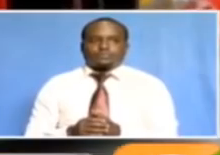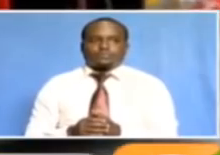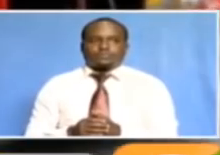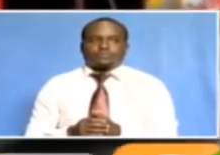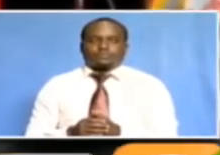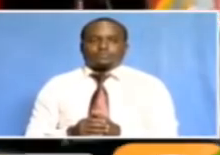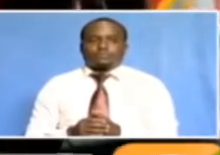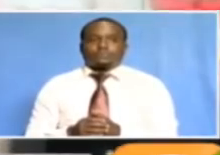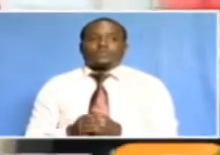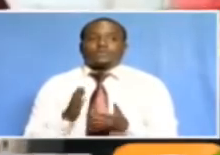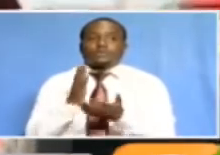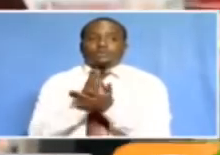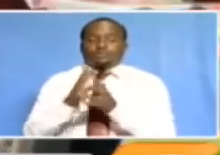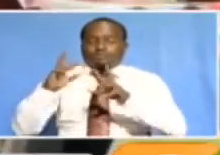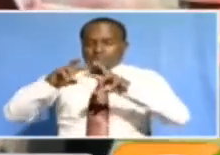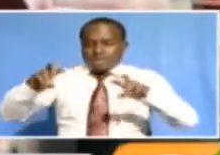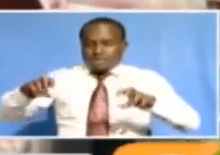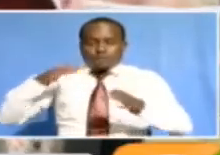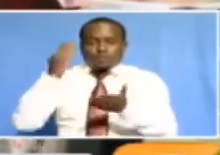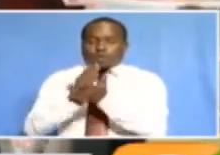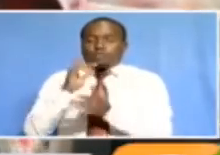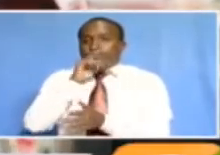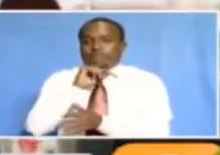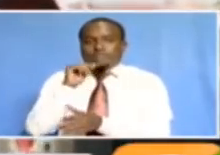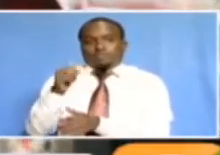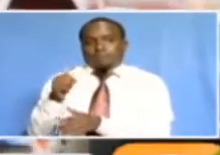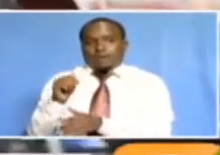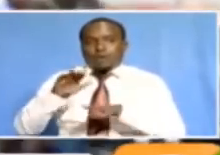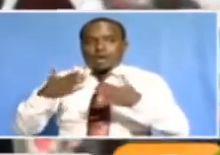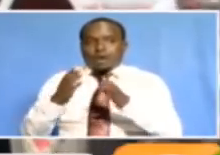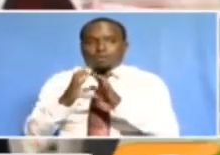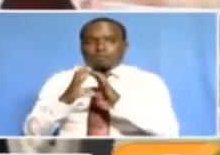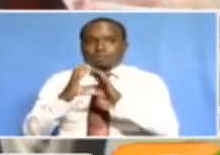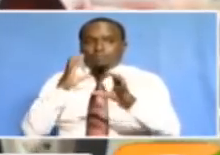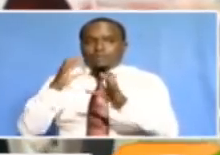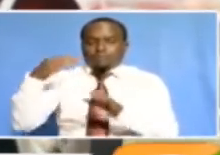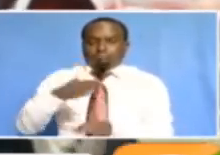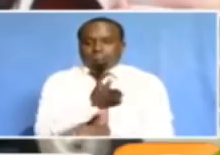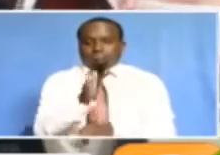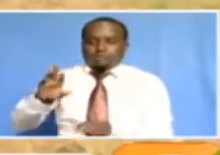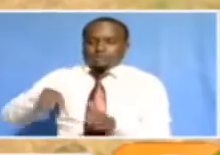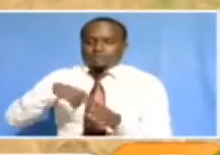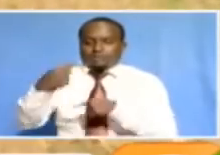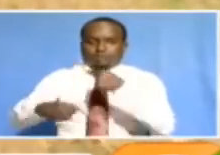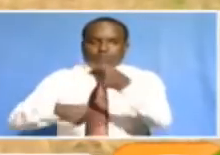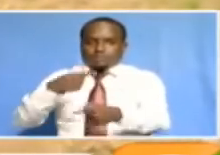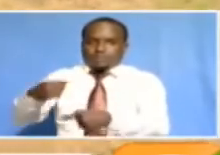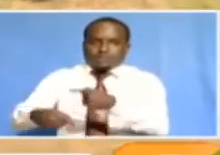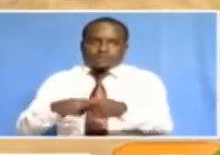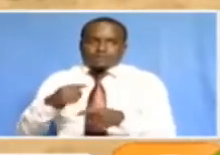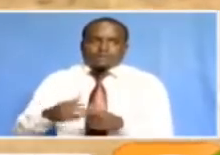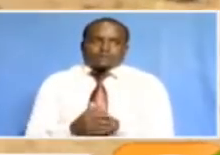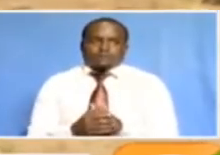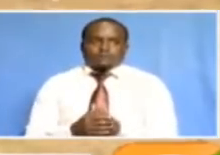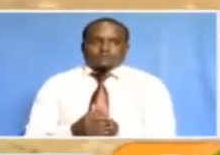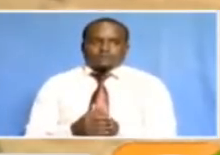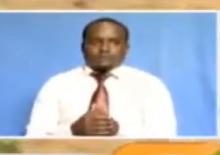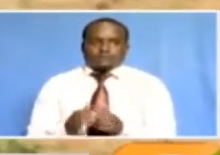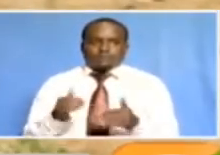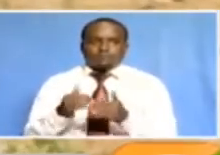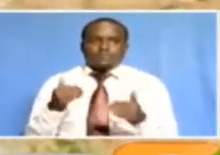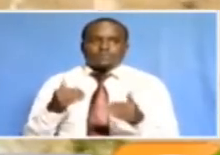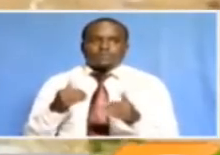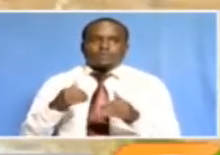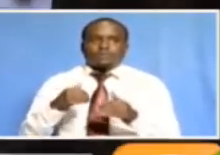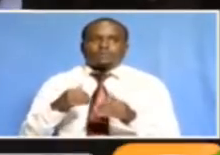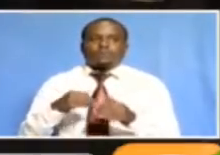Ingawa uchunguzi haujabaini kikamilifu jinsi basi la homeboys lilipoteza mwelekeo na kubingirika mara kadhaa kabla ya